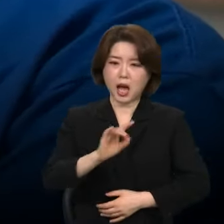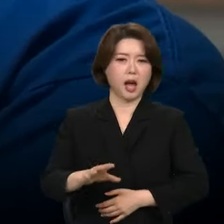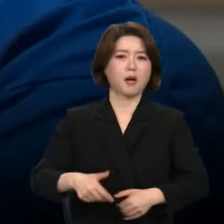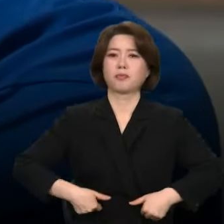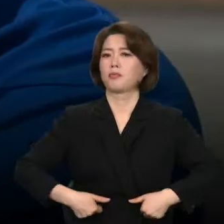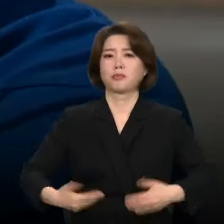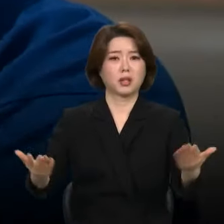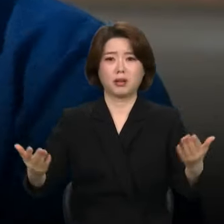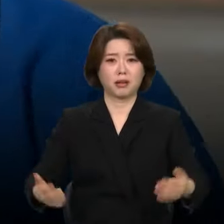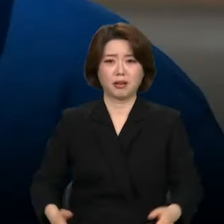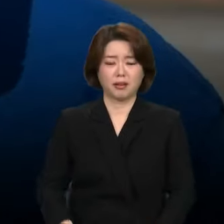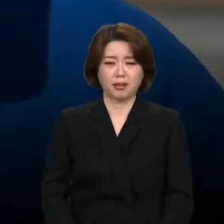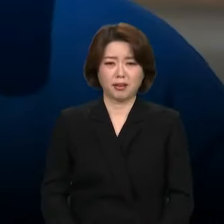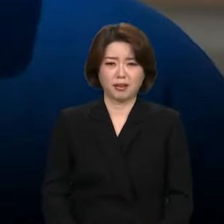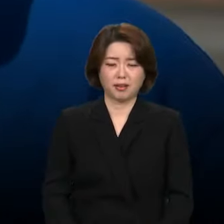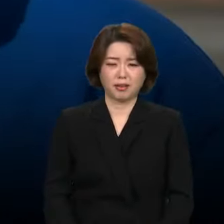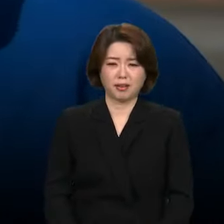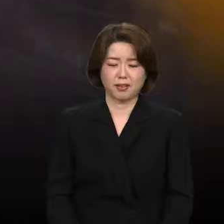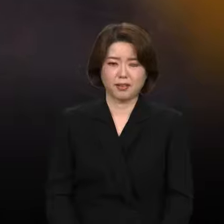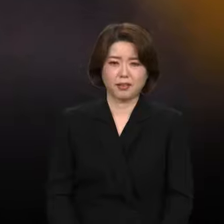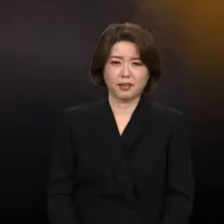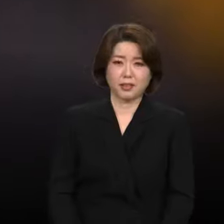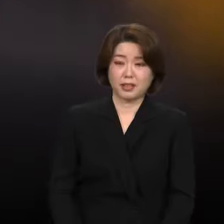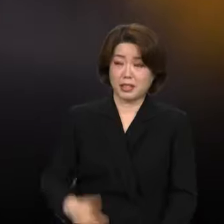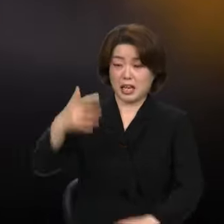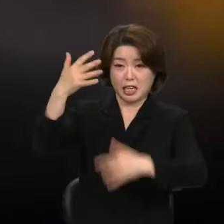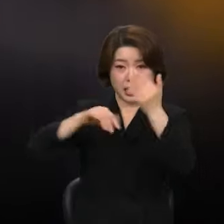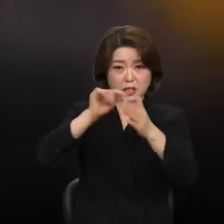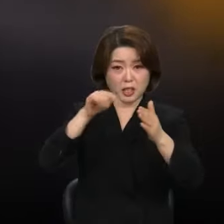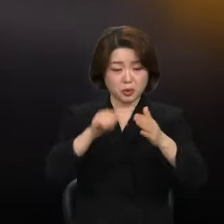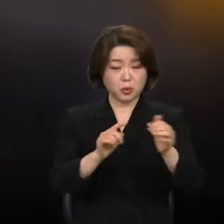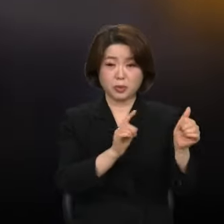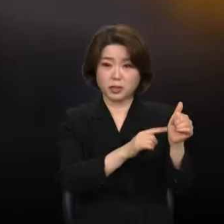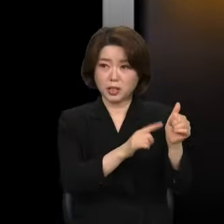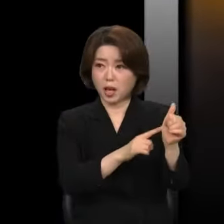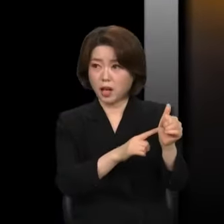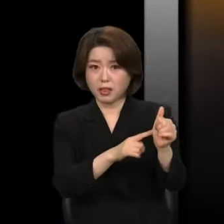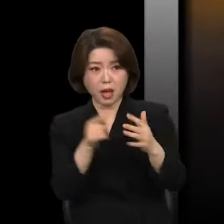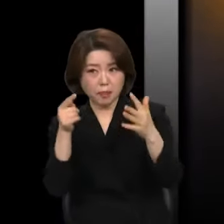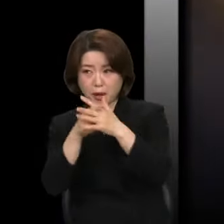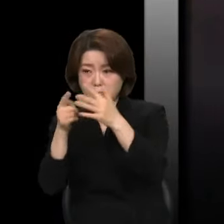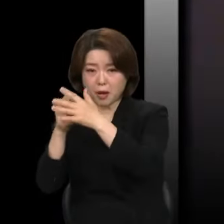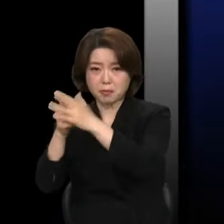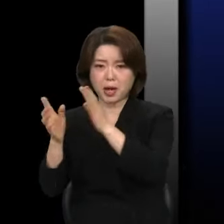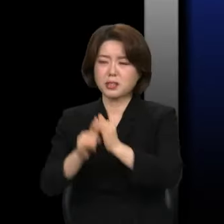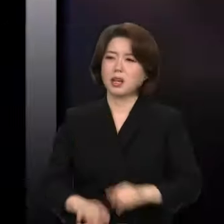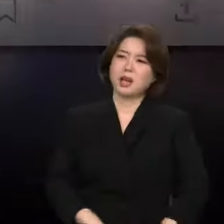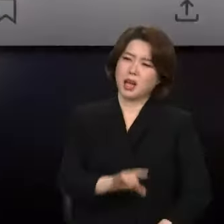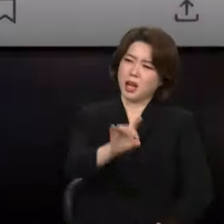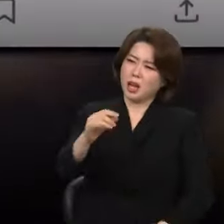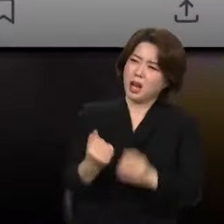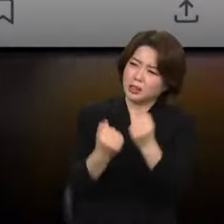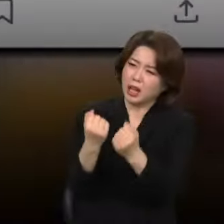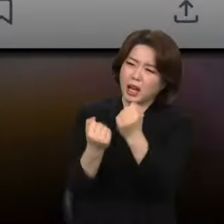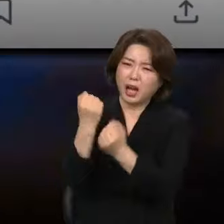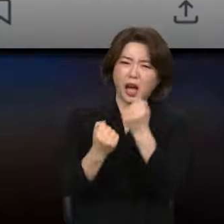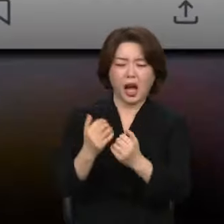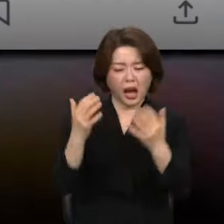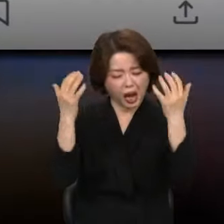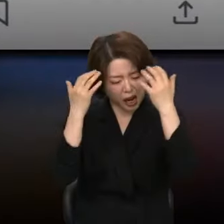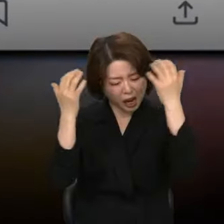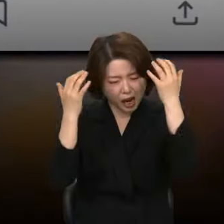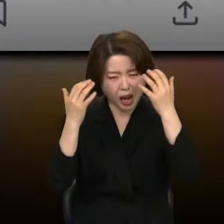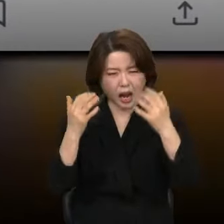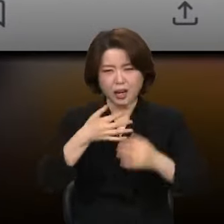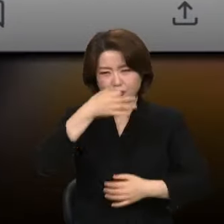not actually scanning a single item. 영상 속 인물이라는 걸 알아보는 사람들에게 일일이 해명을 하느라 곤욕을 치르고